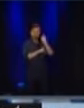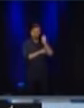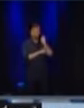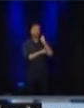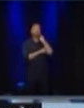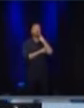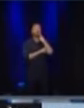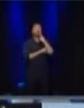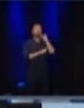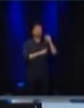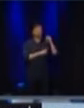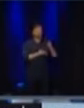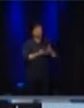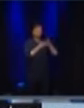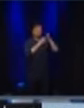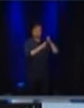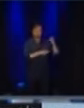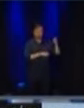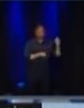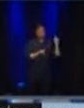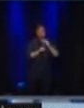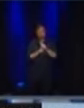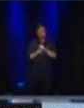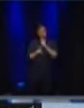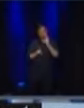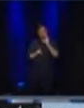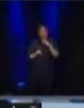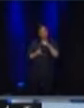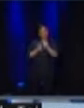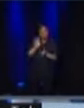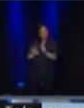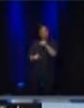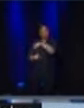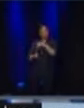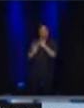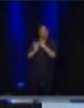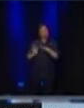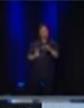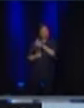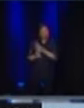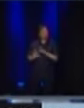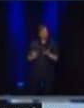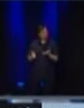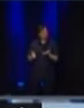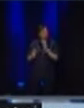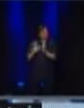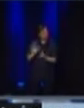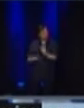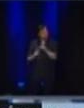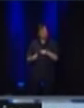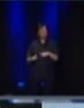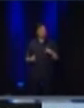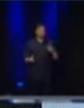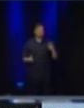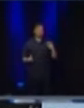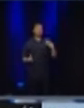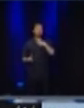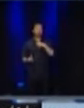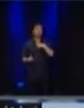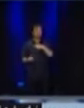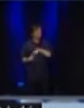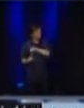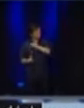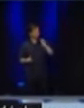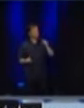part de préposés sur des patients, des résidents là-bas, des dalles de gestion pour les